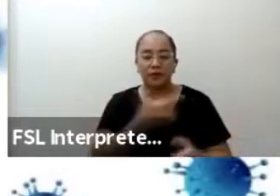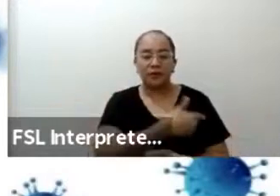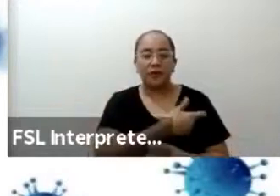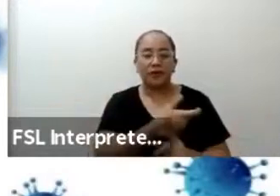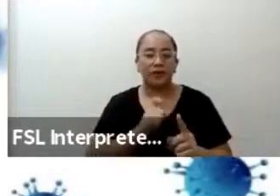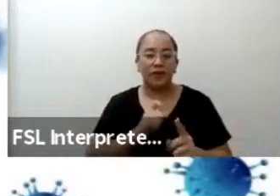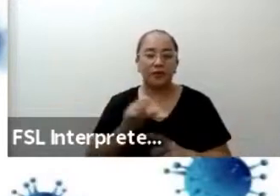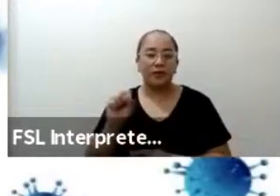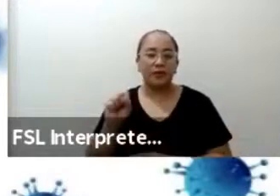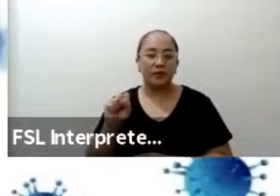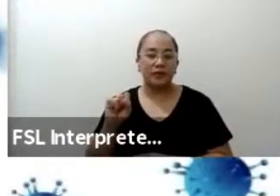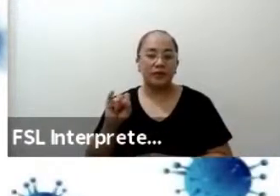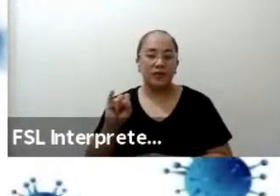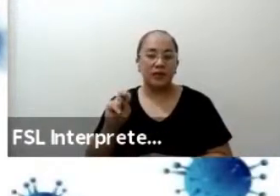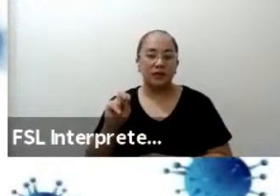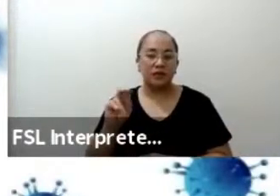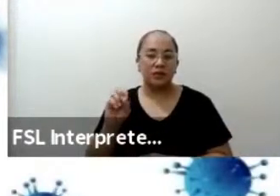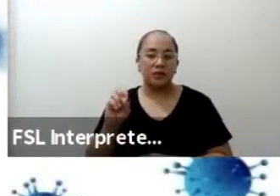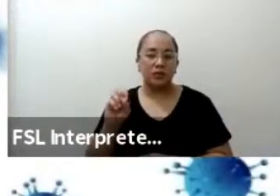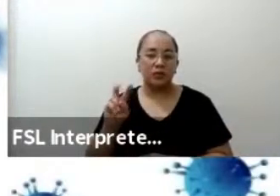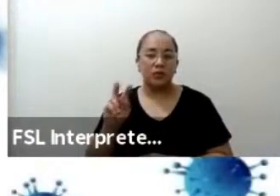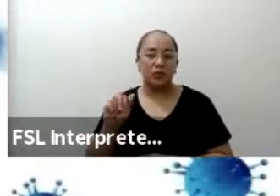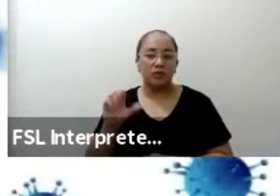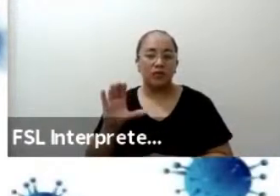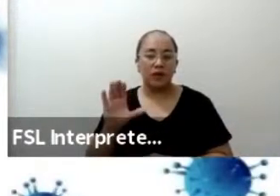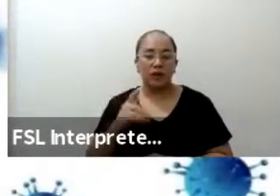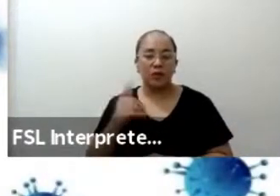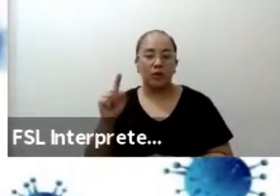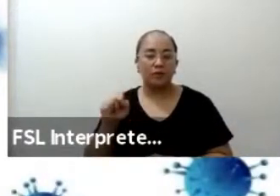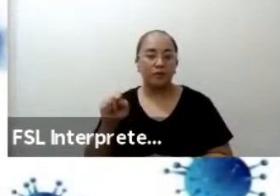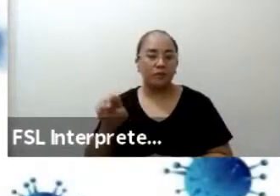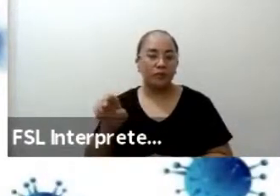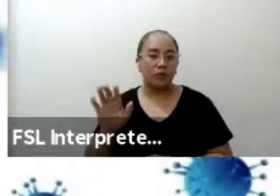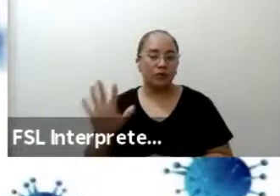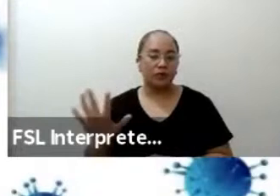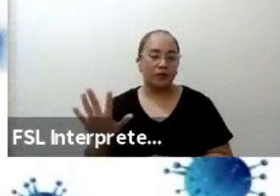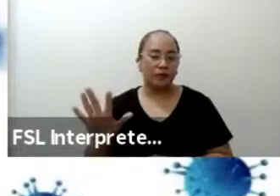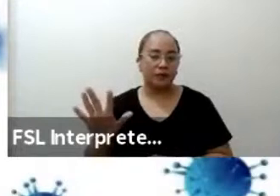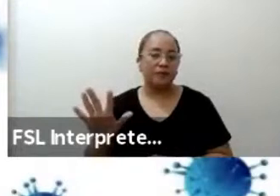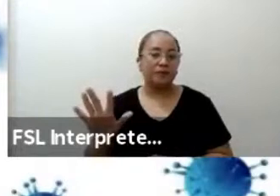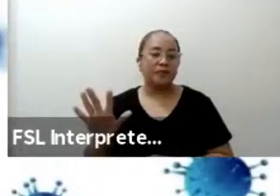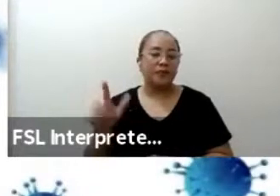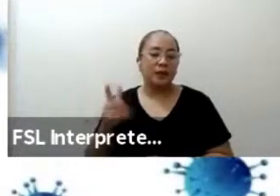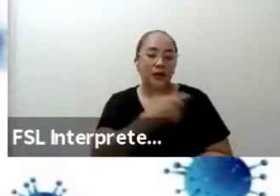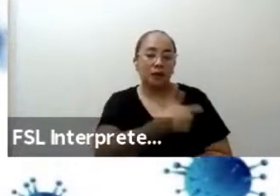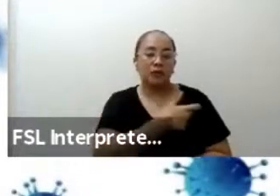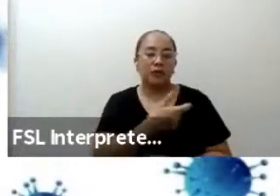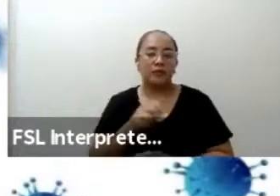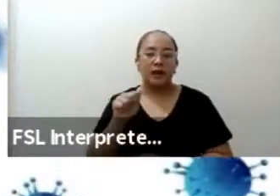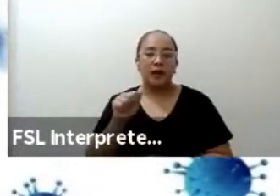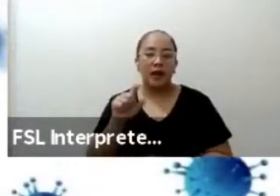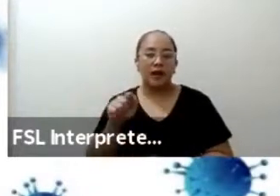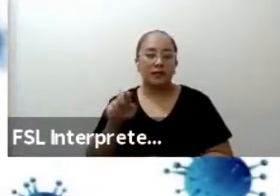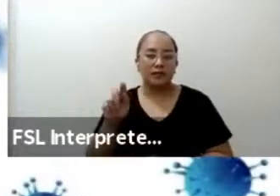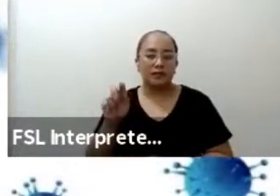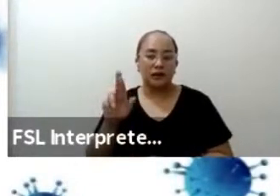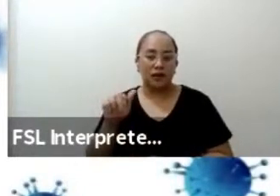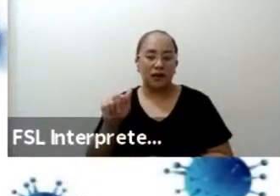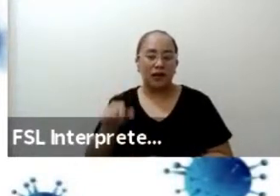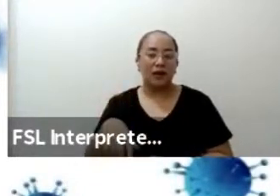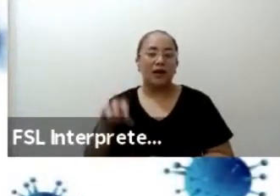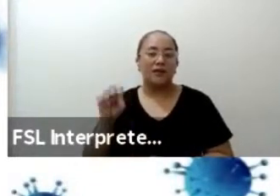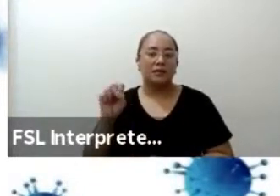sa Sinovac at 1.5 million na bakuna galing sa AstraZeneca. At madadagdagan pa ito, magiging